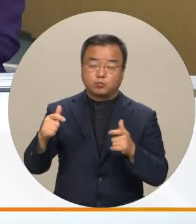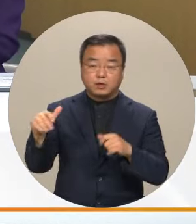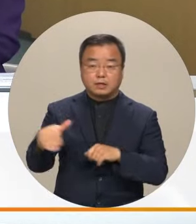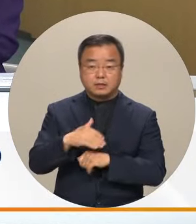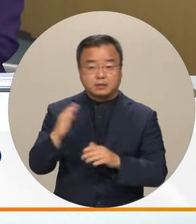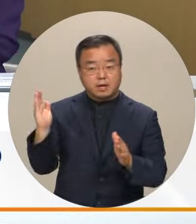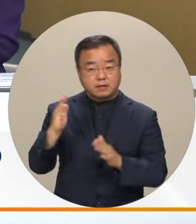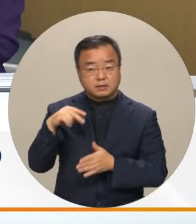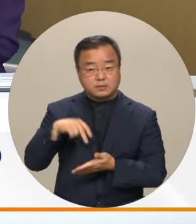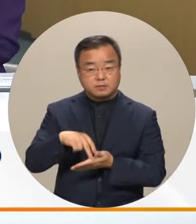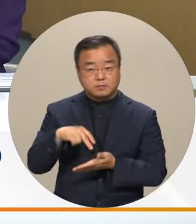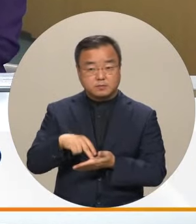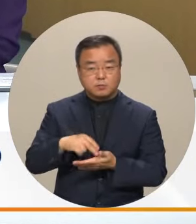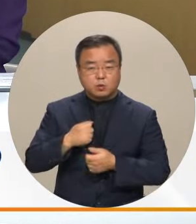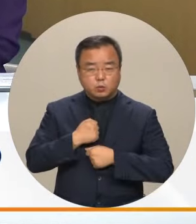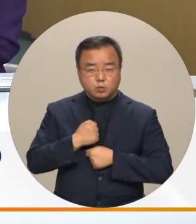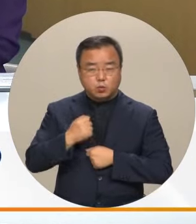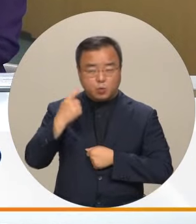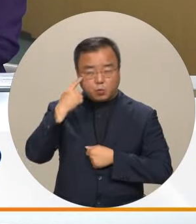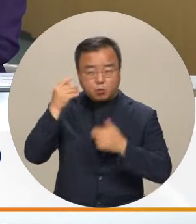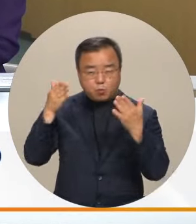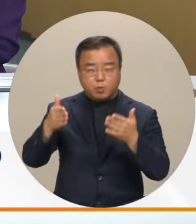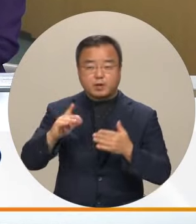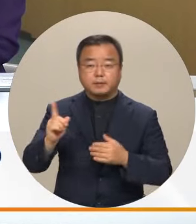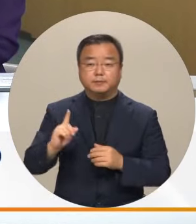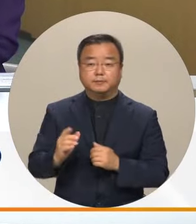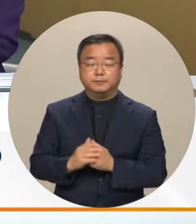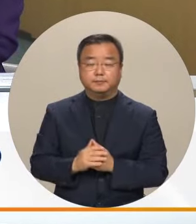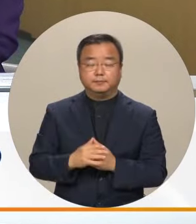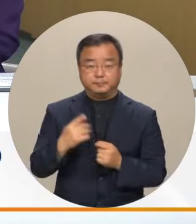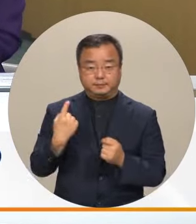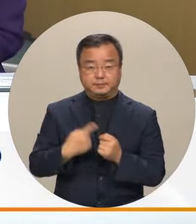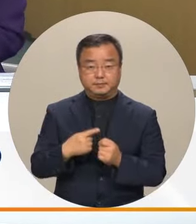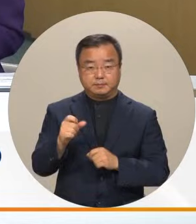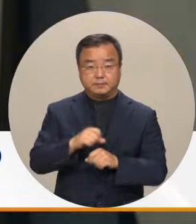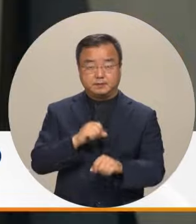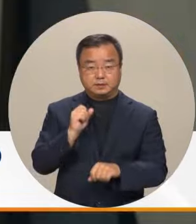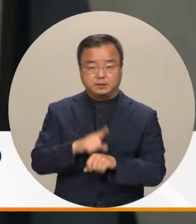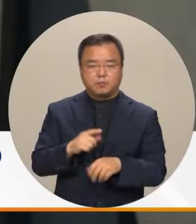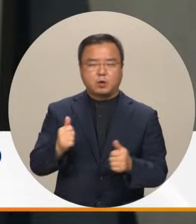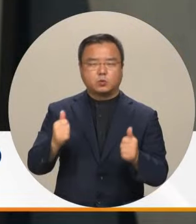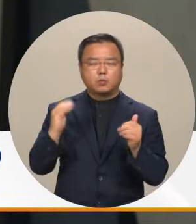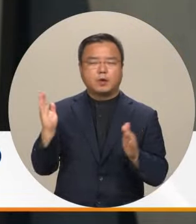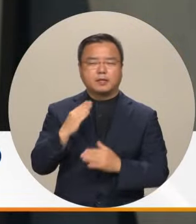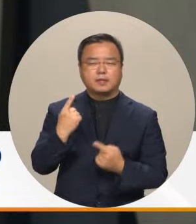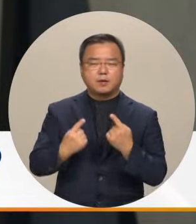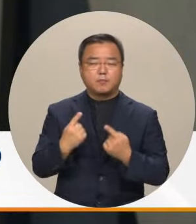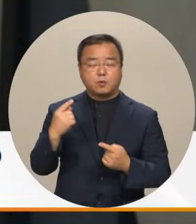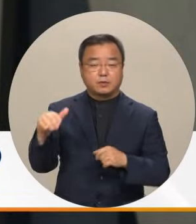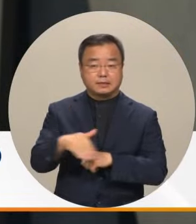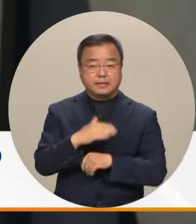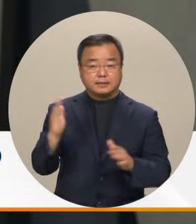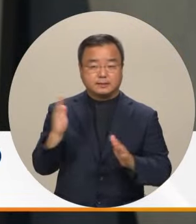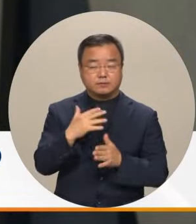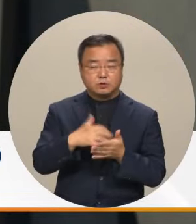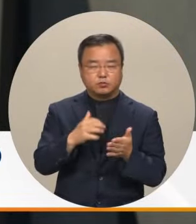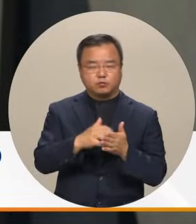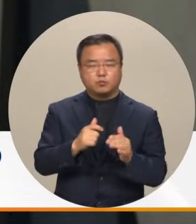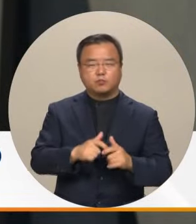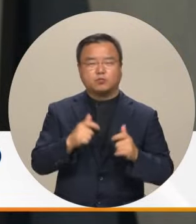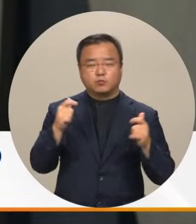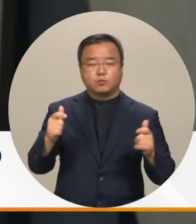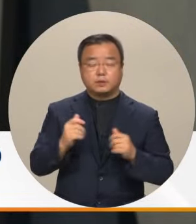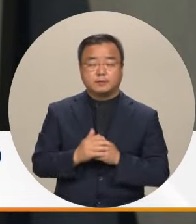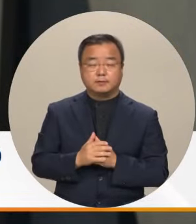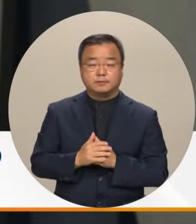입장에선 어떤 점을 눈여겨 봐야 될까요 예 어 첫 번째 특징은 그 졸업생보다 재학생의 인원 증가가 더 많다는 점입니다